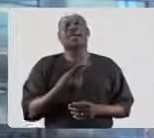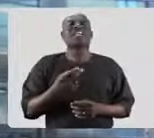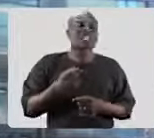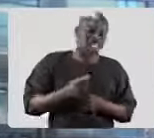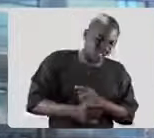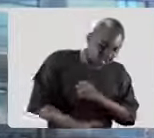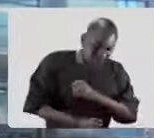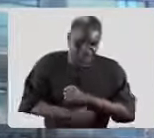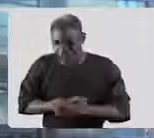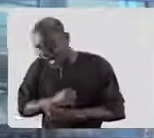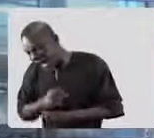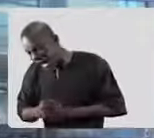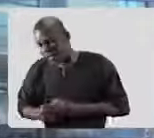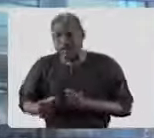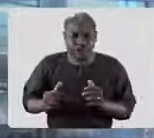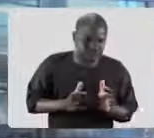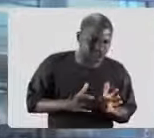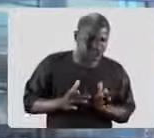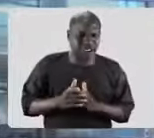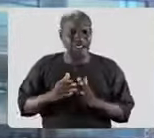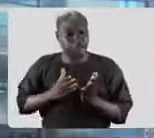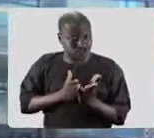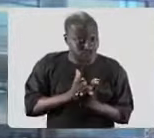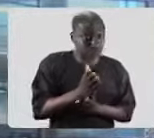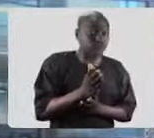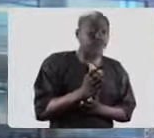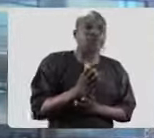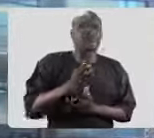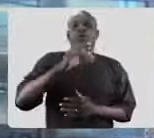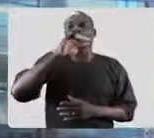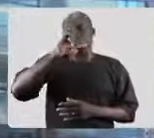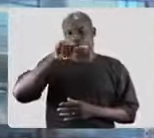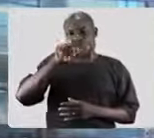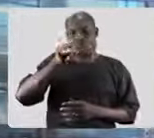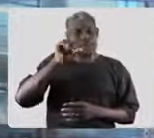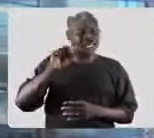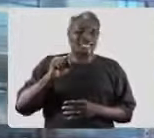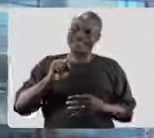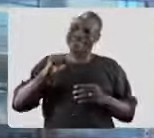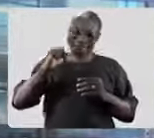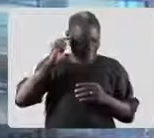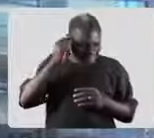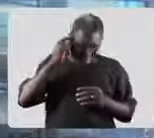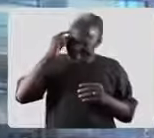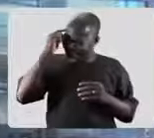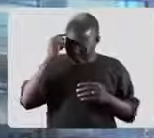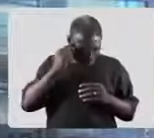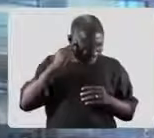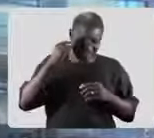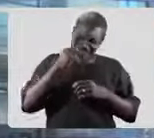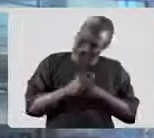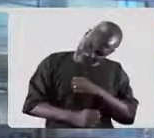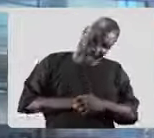atete ene ajojo ayede awurade yesu kristo enemmo no afede na judas oje no ho a na enye